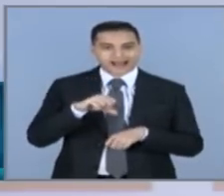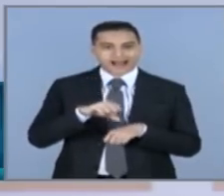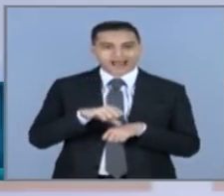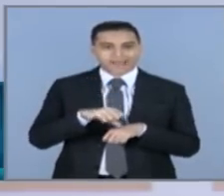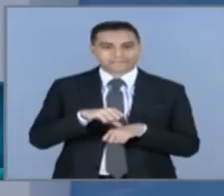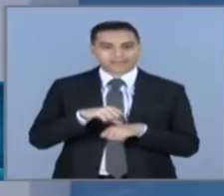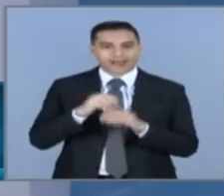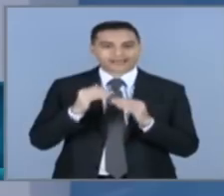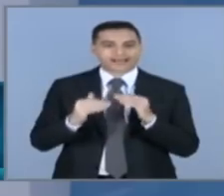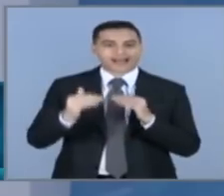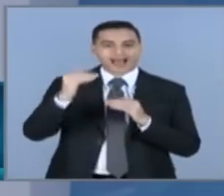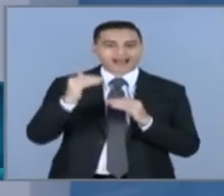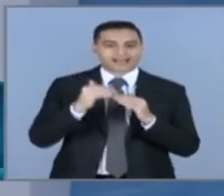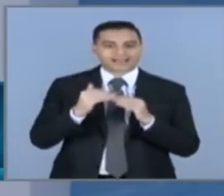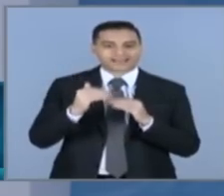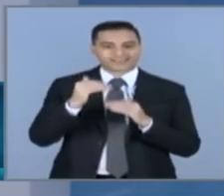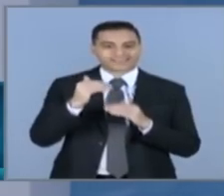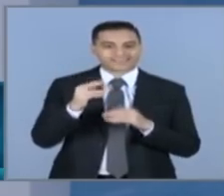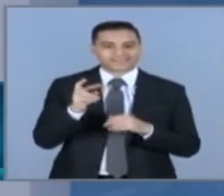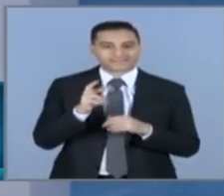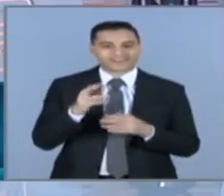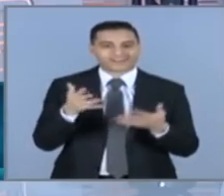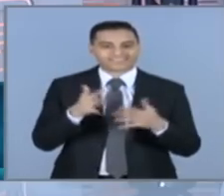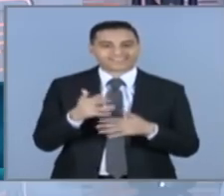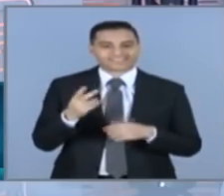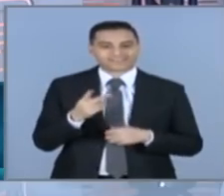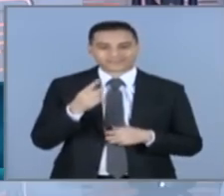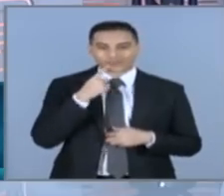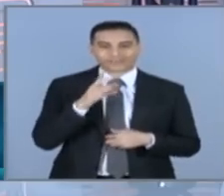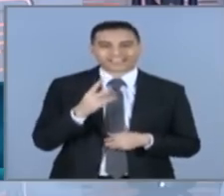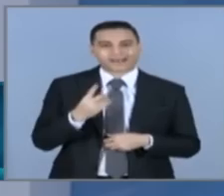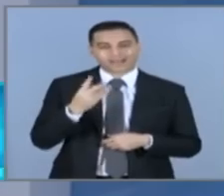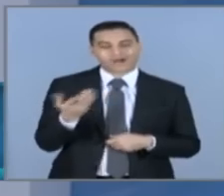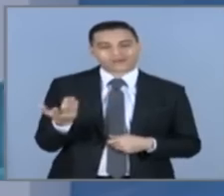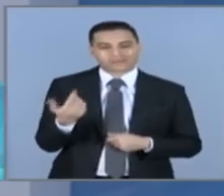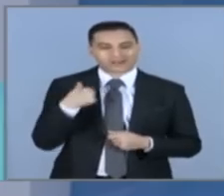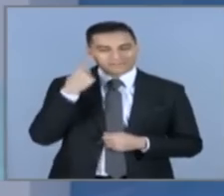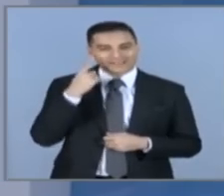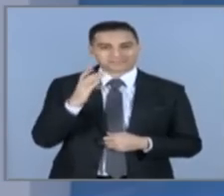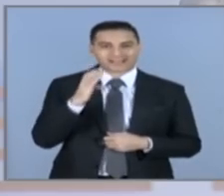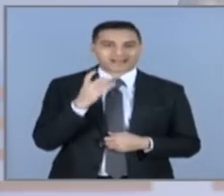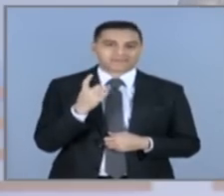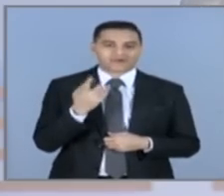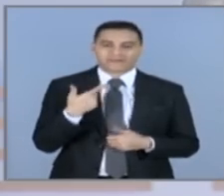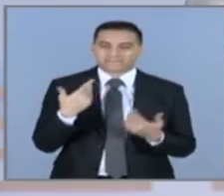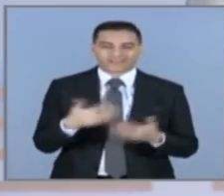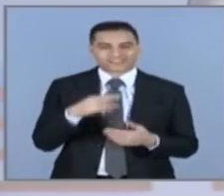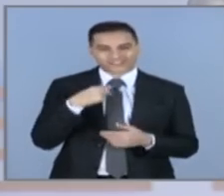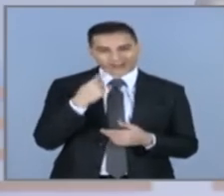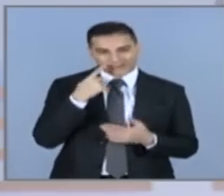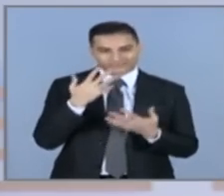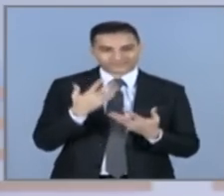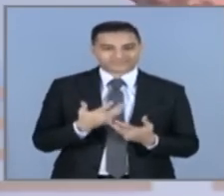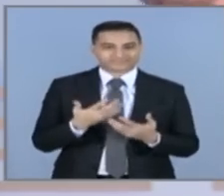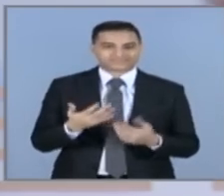الأماكن المرتفعة. هما دول أكتر حاجتين يعني. بس أنت قلت الكلاب الأول. للأسف الشديد مش هقدر أحسب لك